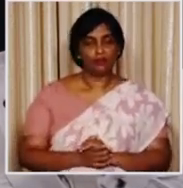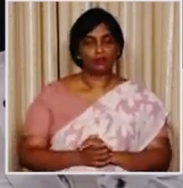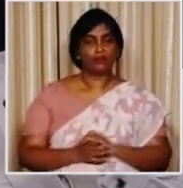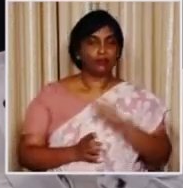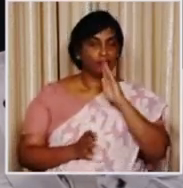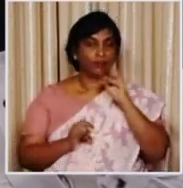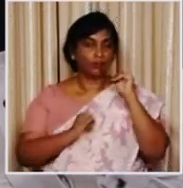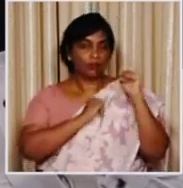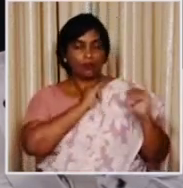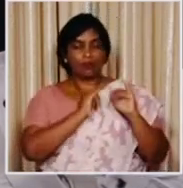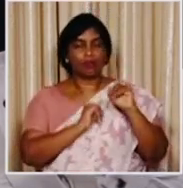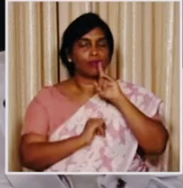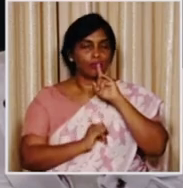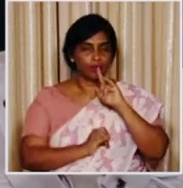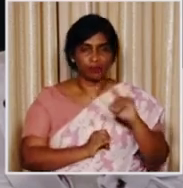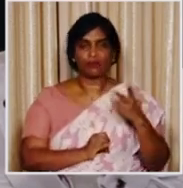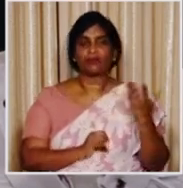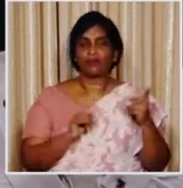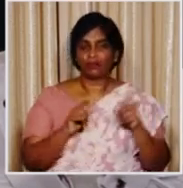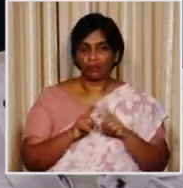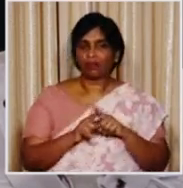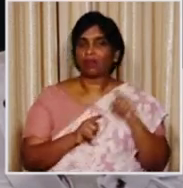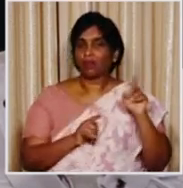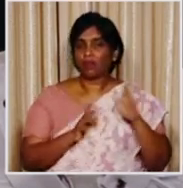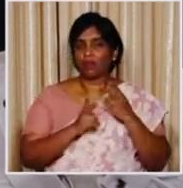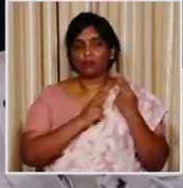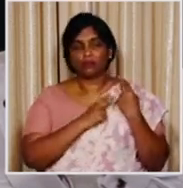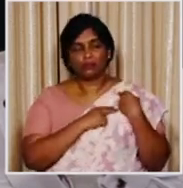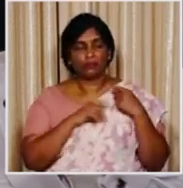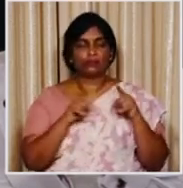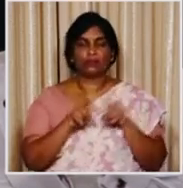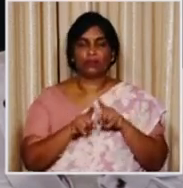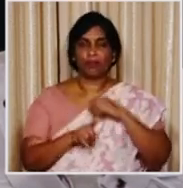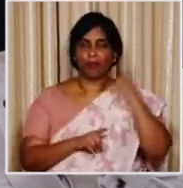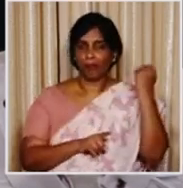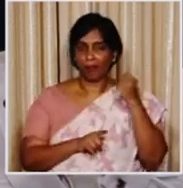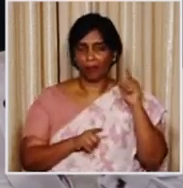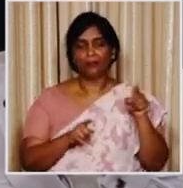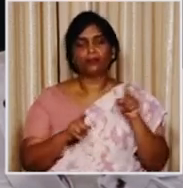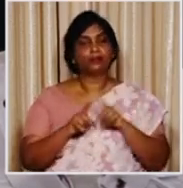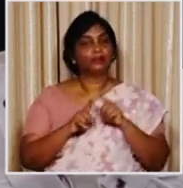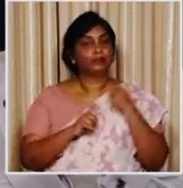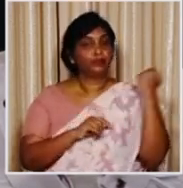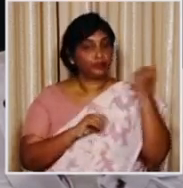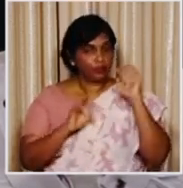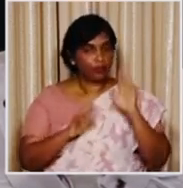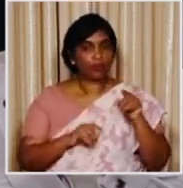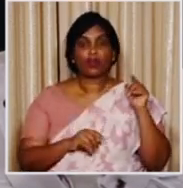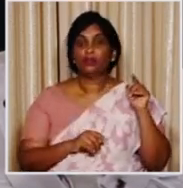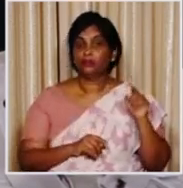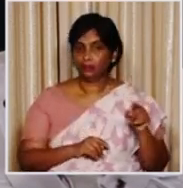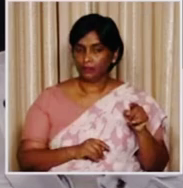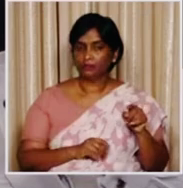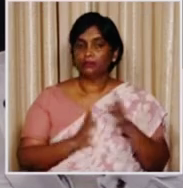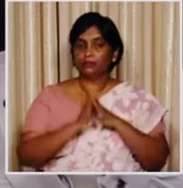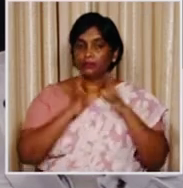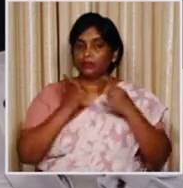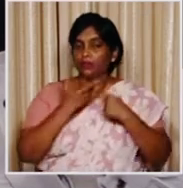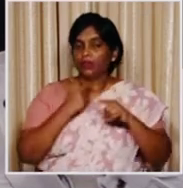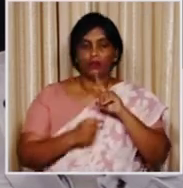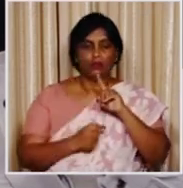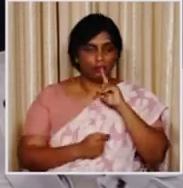කිසි විටක දෝෂාරෝපණ ලක් නොකරන ආකාරයට එතුමා ඊටාම වගකීම් සහිතව කතා කළේ කතා කරද්දී එතුමා නොයෙකුත් දේවල්